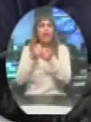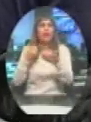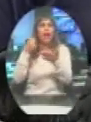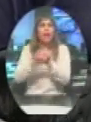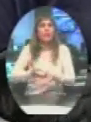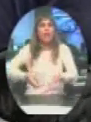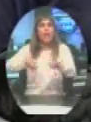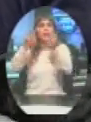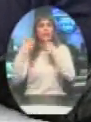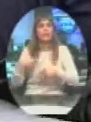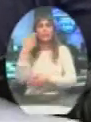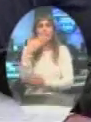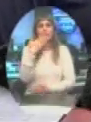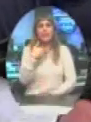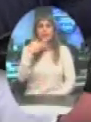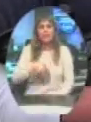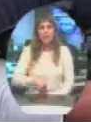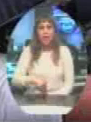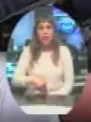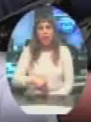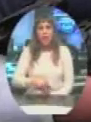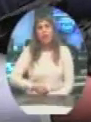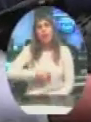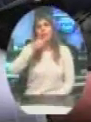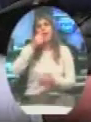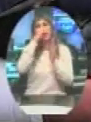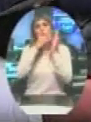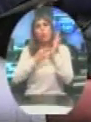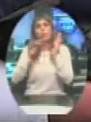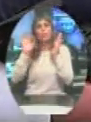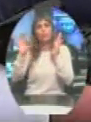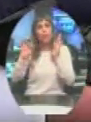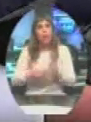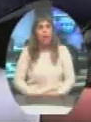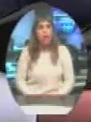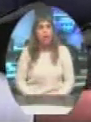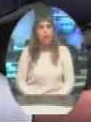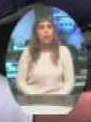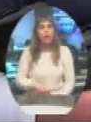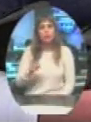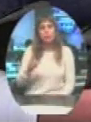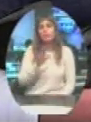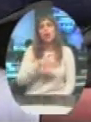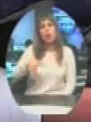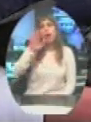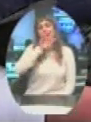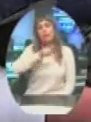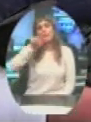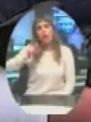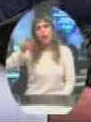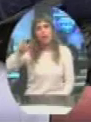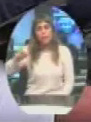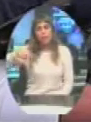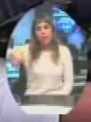מדינה ישראל לבעליה החוקיים, הלא הם מרב אזרחיה. בעולם